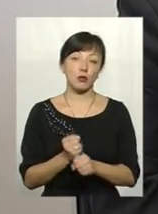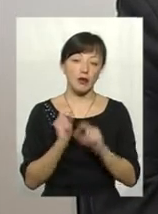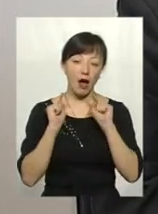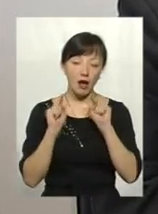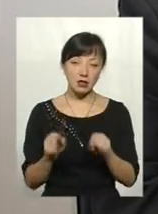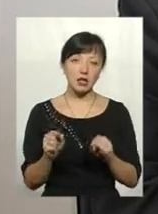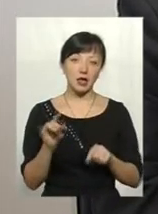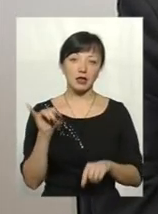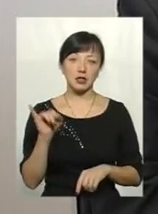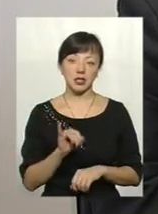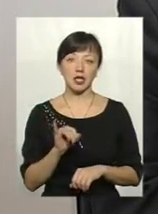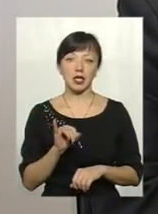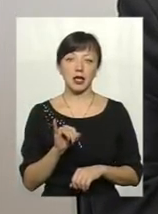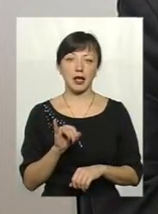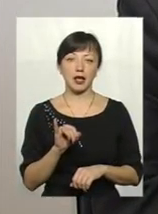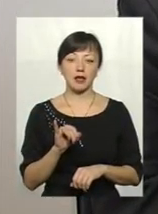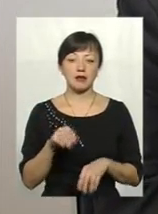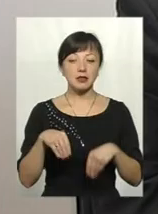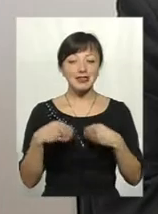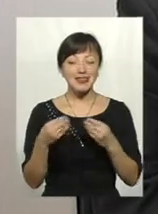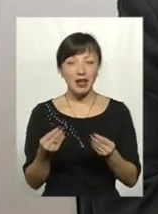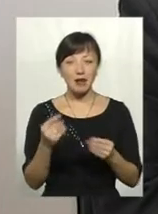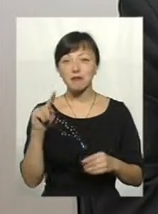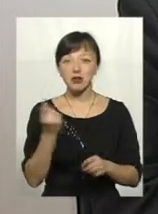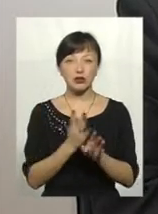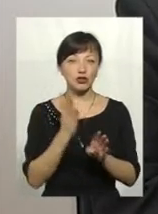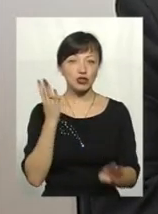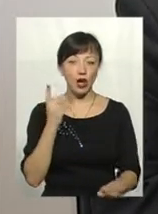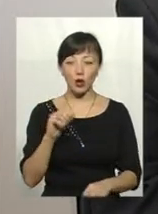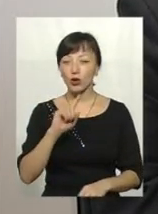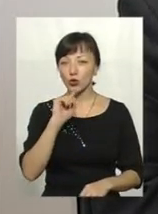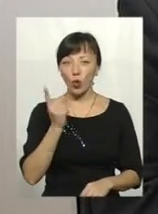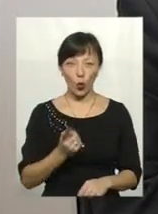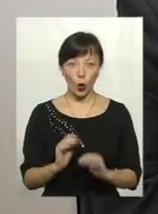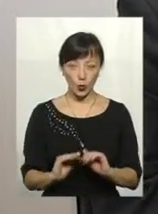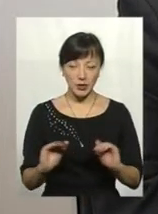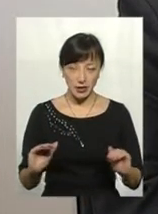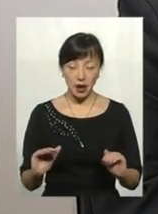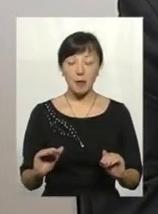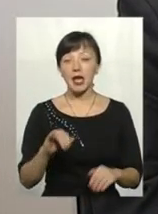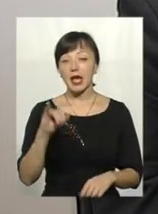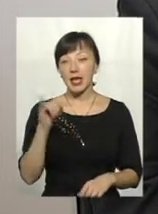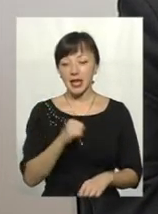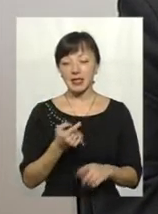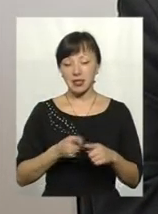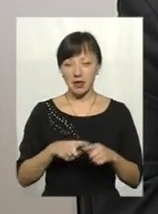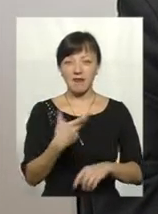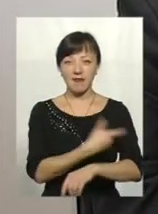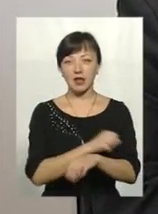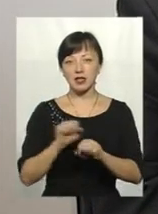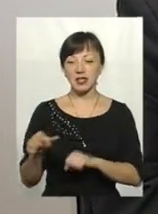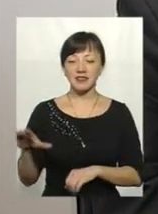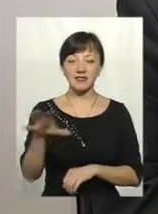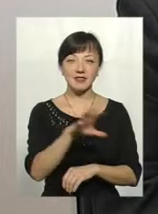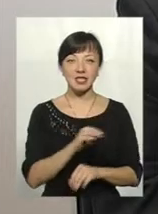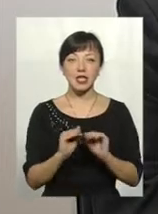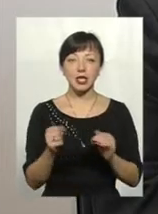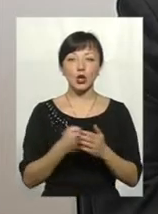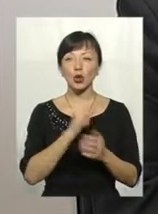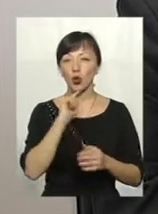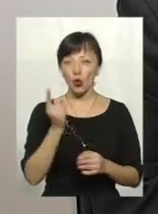акцент і перевагу надали дітям до року в першу чергу. І практично цією вакциною ми всіх дітей до